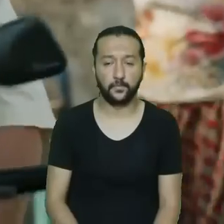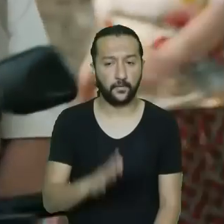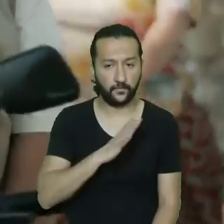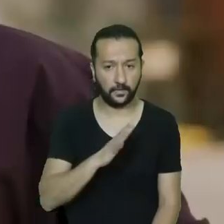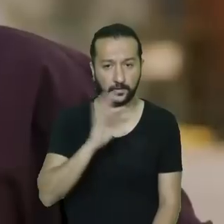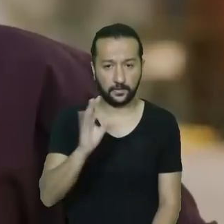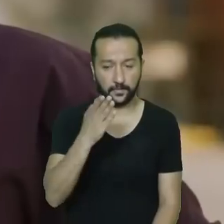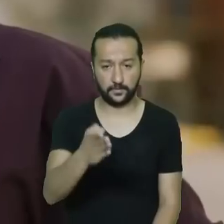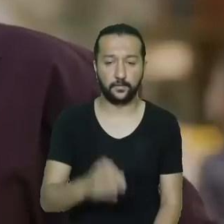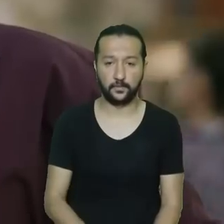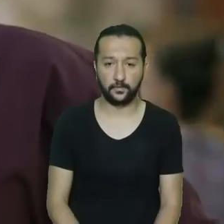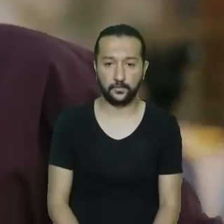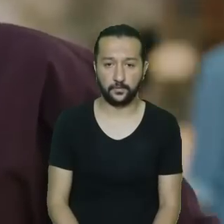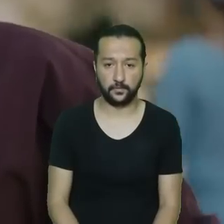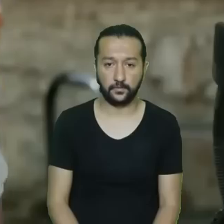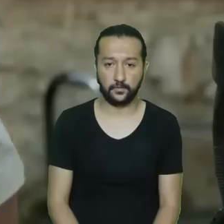Var tabii.